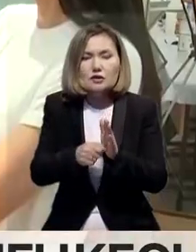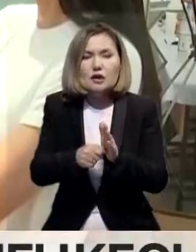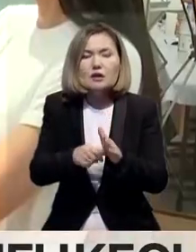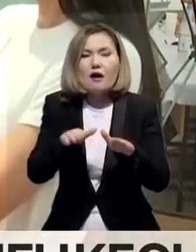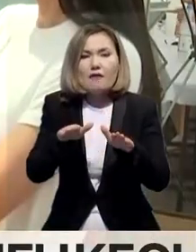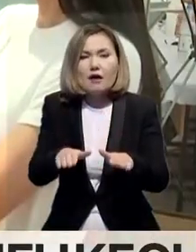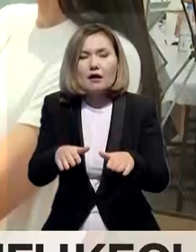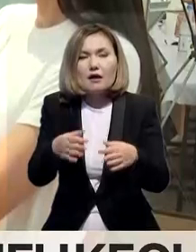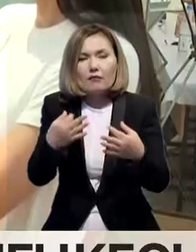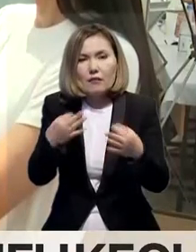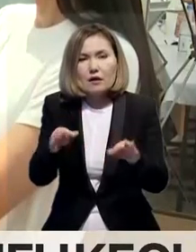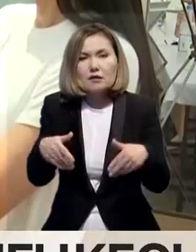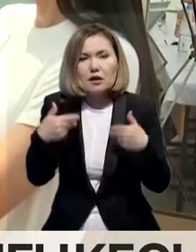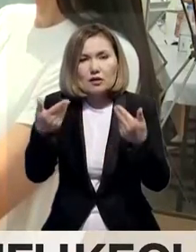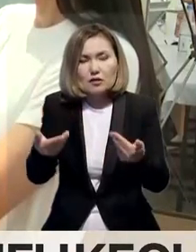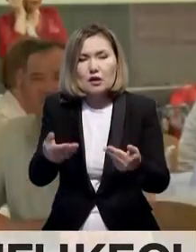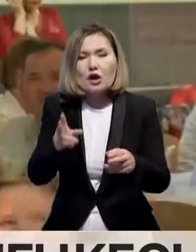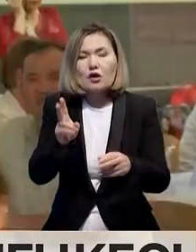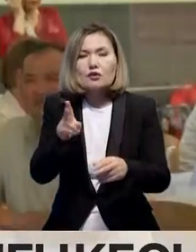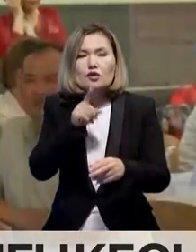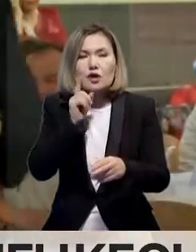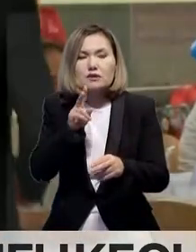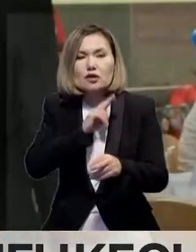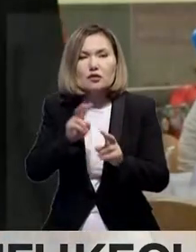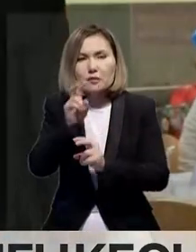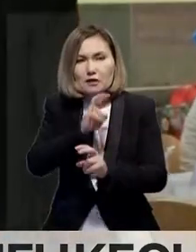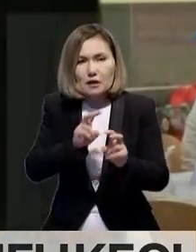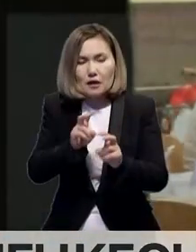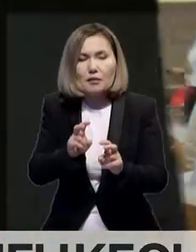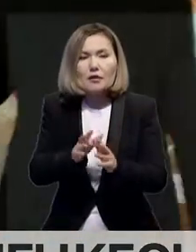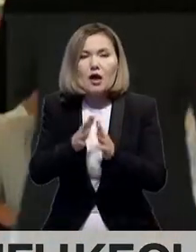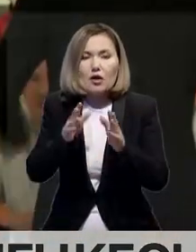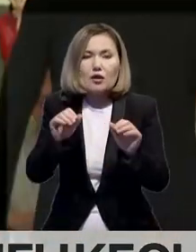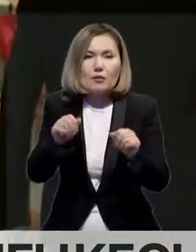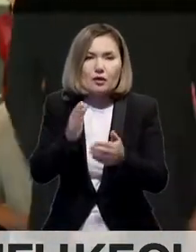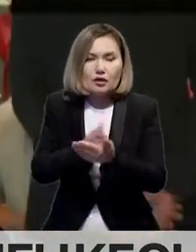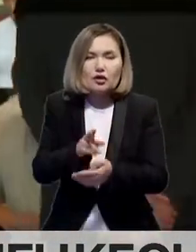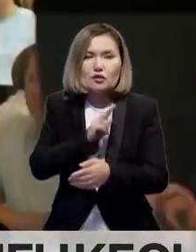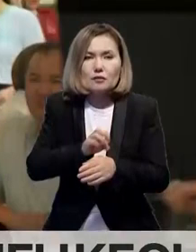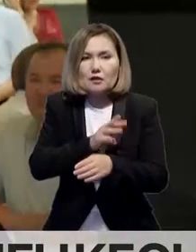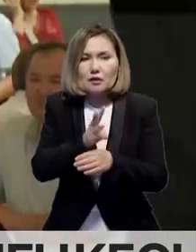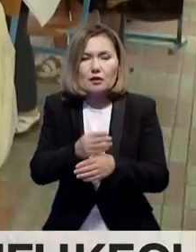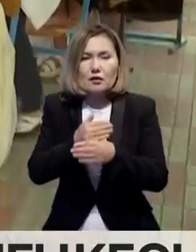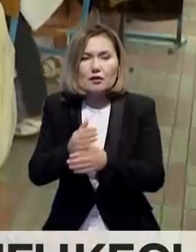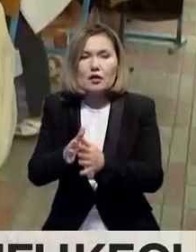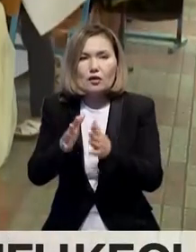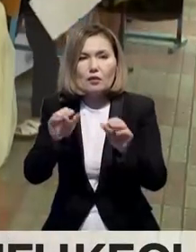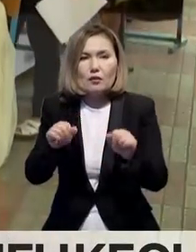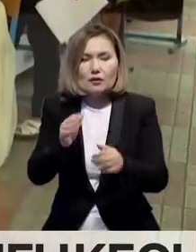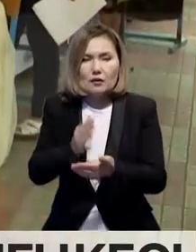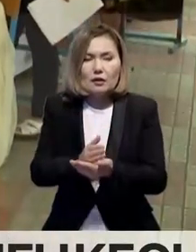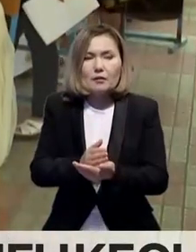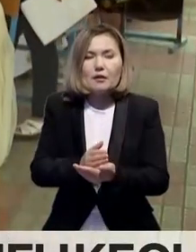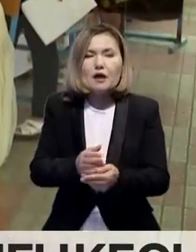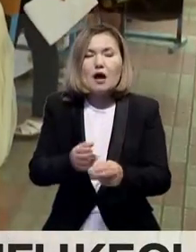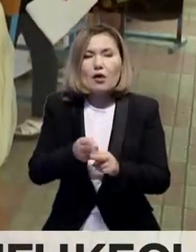вакансия ұсынылып отыр. Яғни жұмыс іздеген жастарымызға, жаңа мүмкіндіктер іздеген жастарымызға тұлға болуға бұл үлкен мүмкіндік.